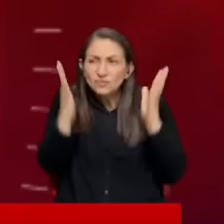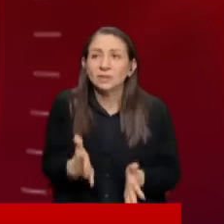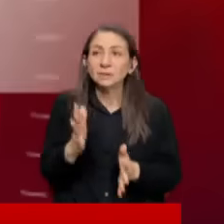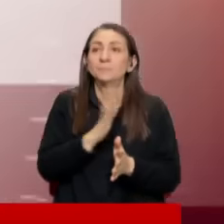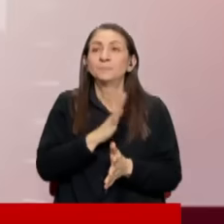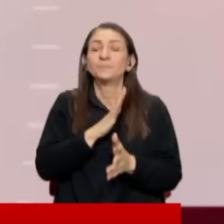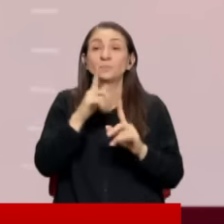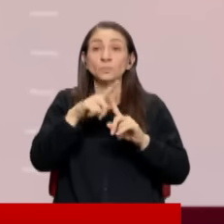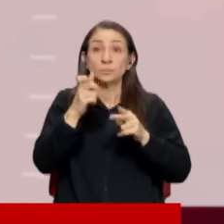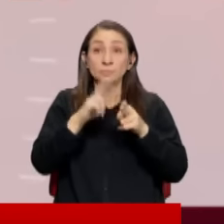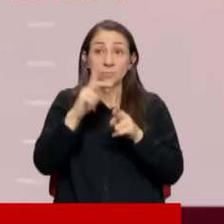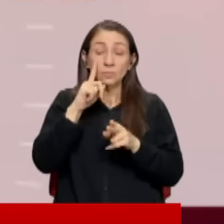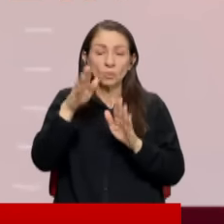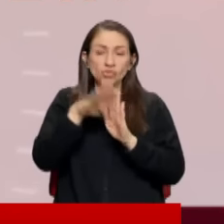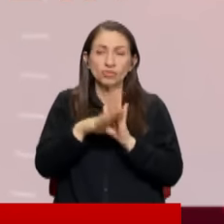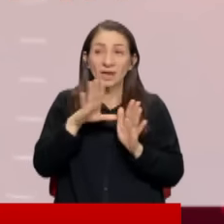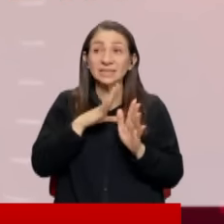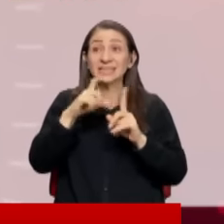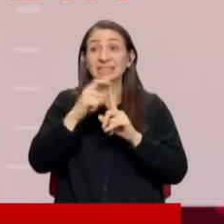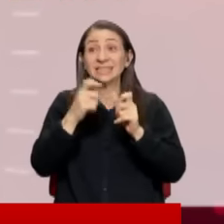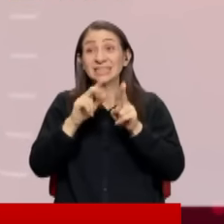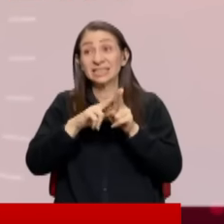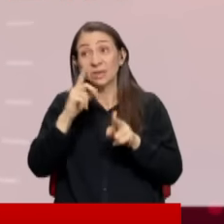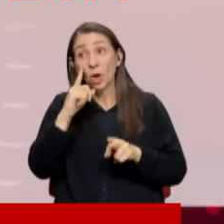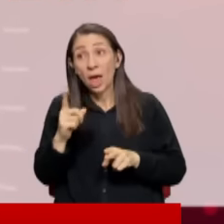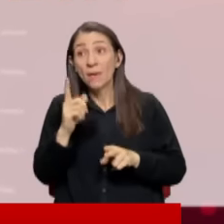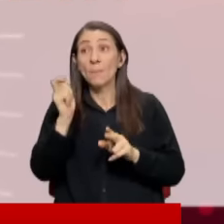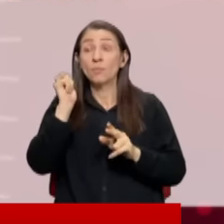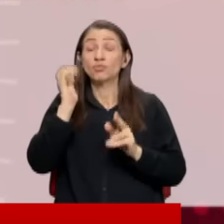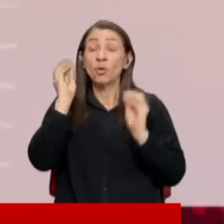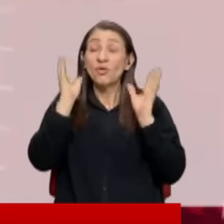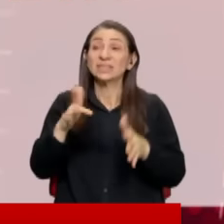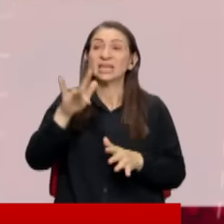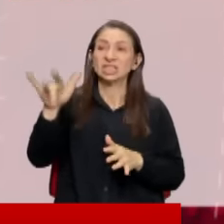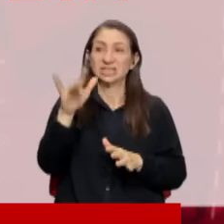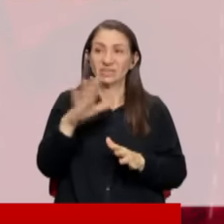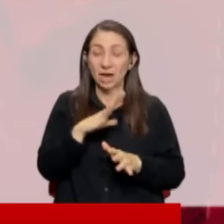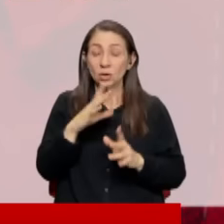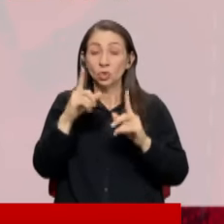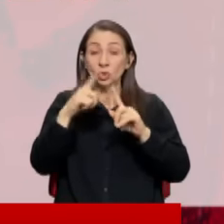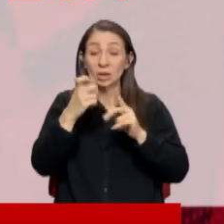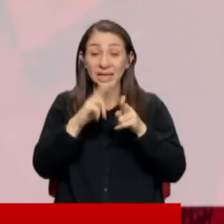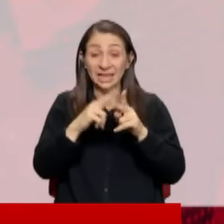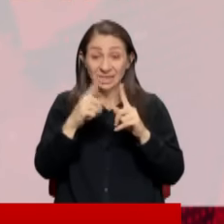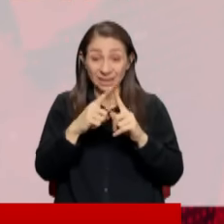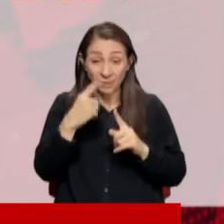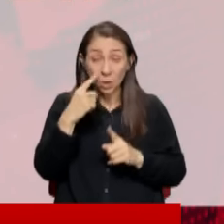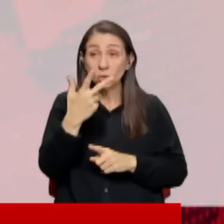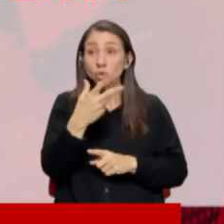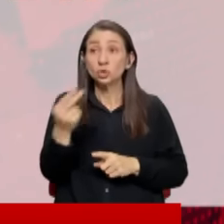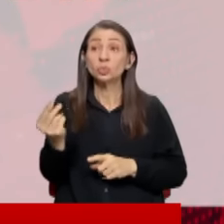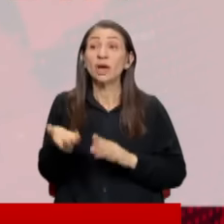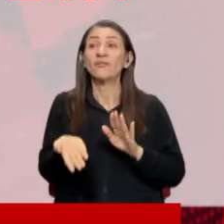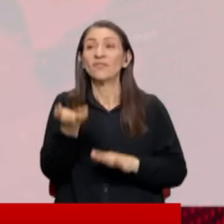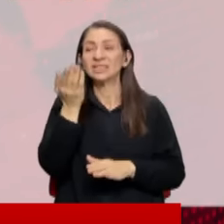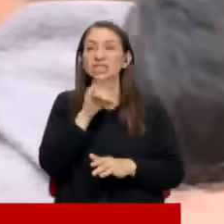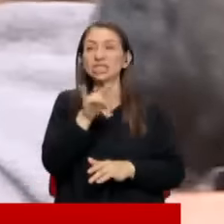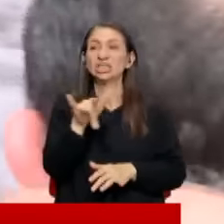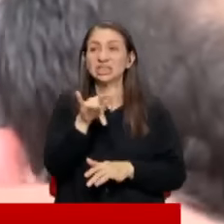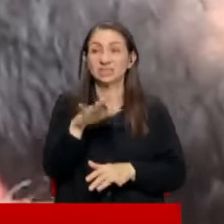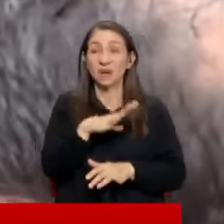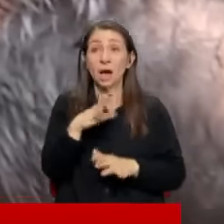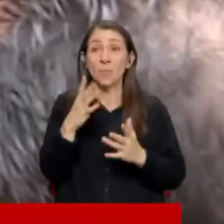yaşanıyor. TÜİK'e göre düşüş var, DİSK'e göre ise patlama yaşanıyor işsizlikte. TÜİK'in hesabına göre bile 3 milyondan fazla işsiz